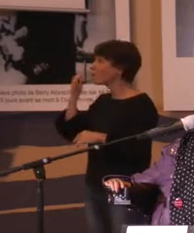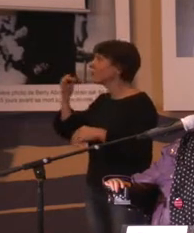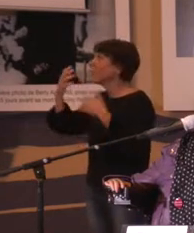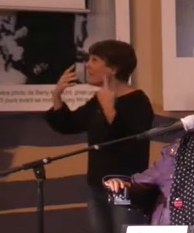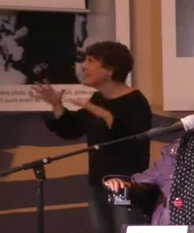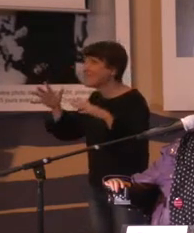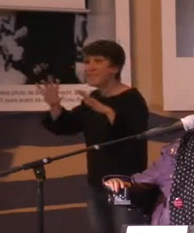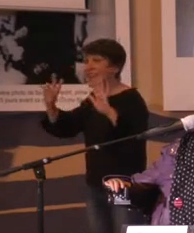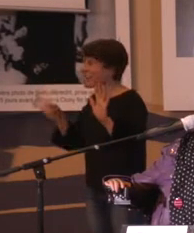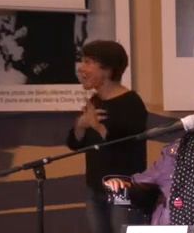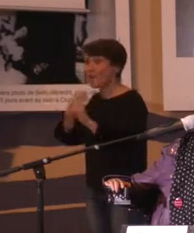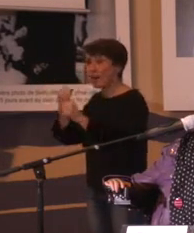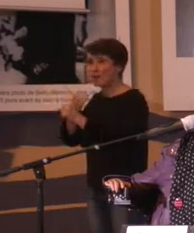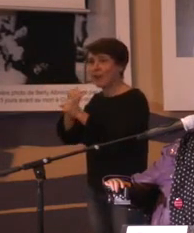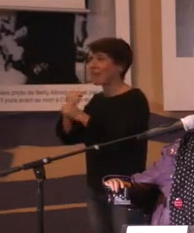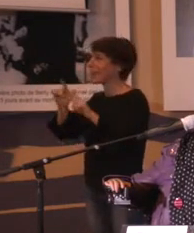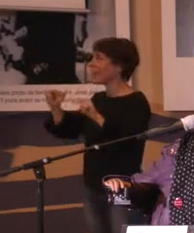travaille, donc